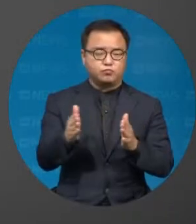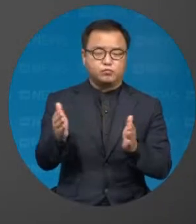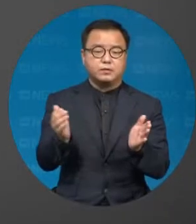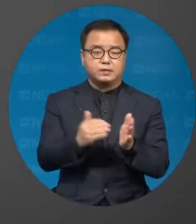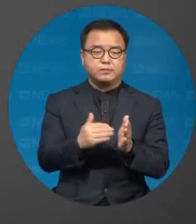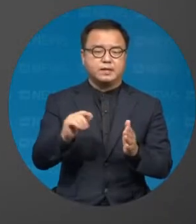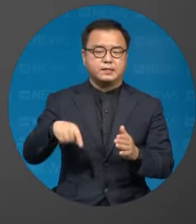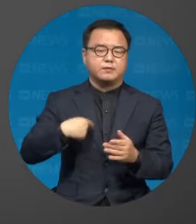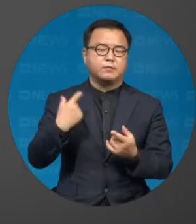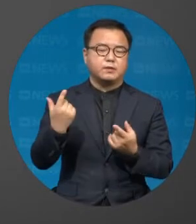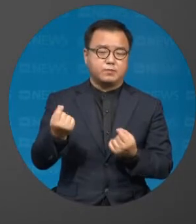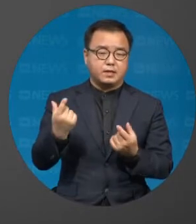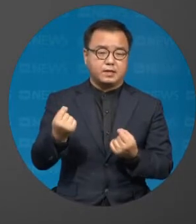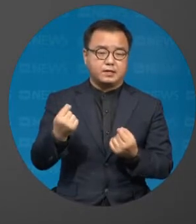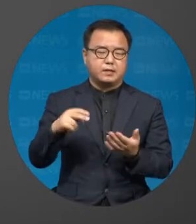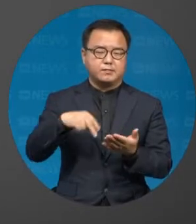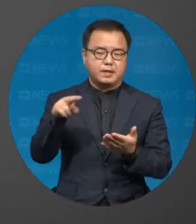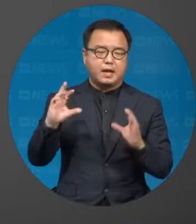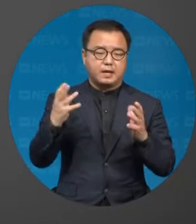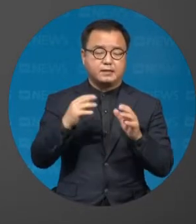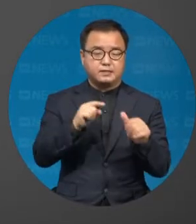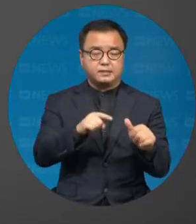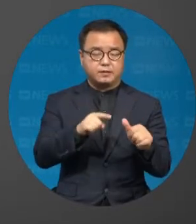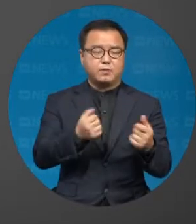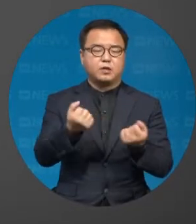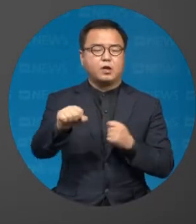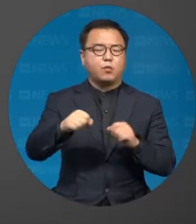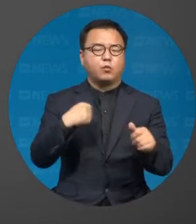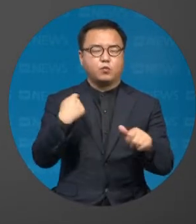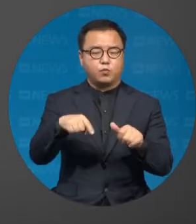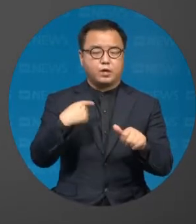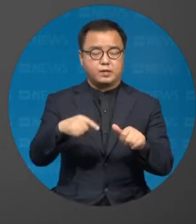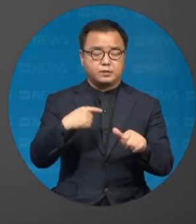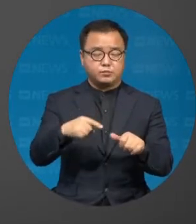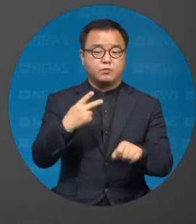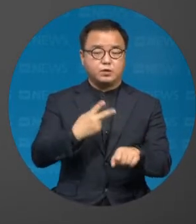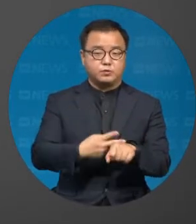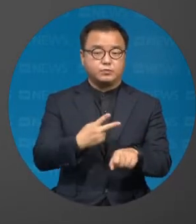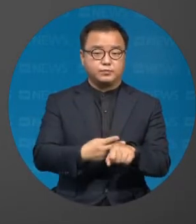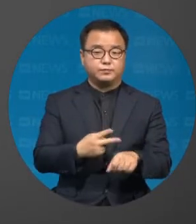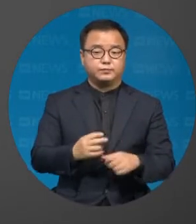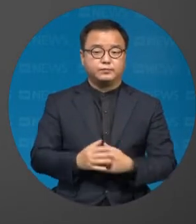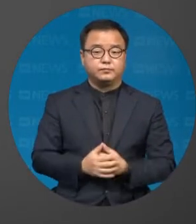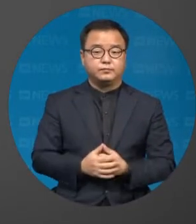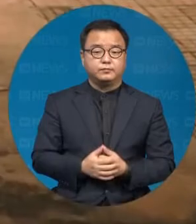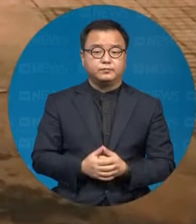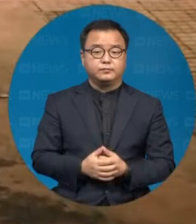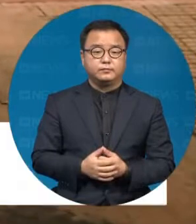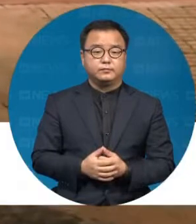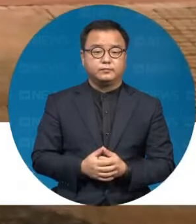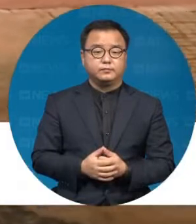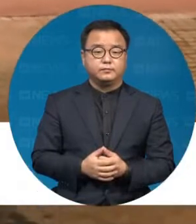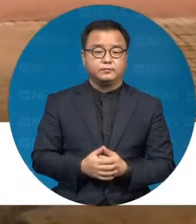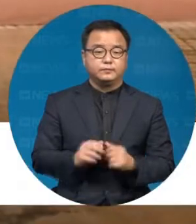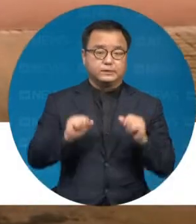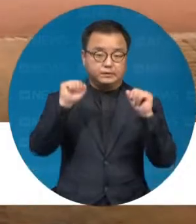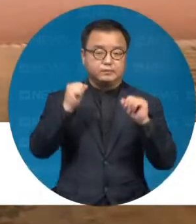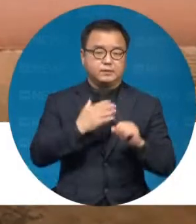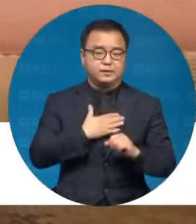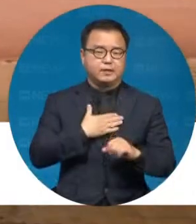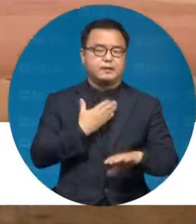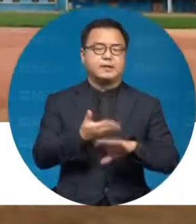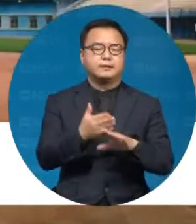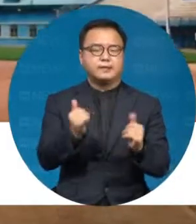난민 어린이들에게 태권도를 전수하는 난민촌의 태권도 사범님이기도 합니다. Le sport m'a aidé à